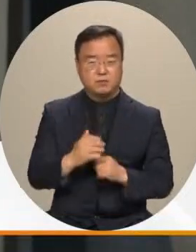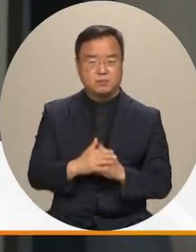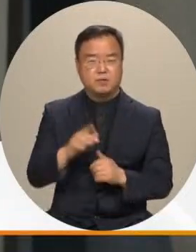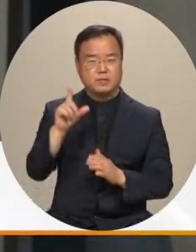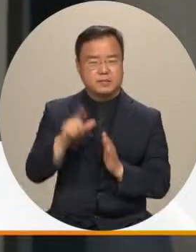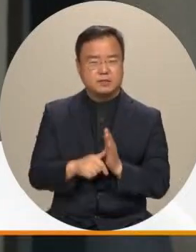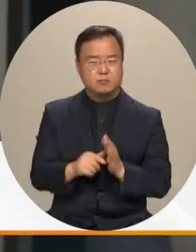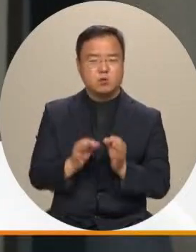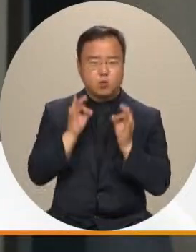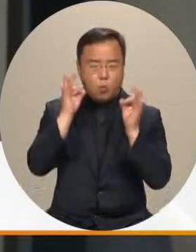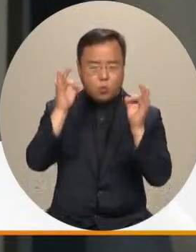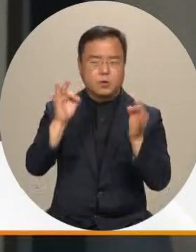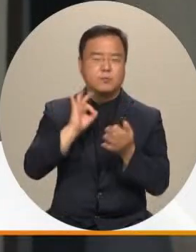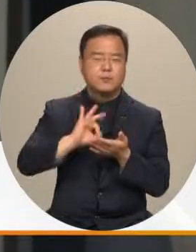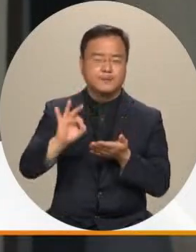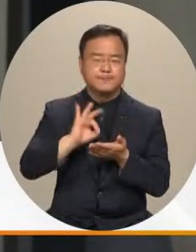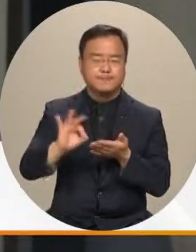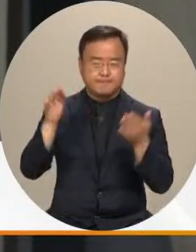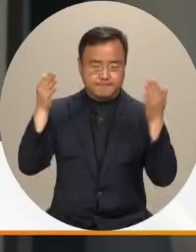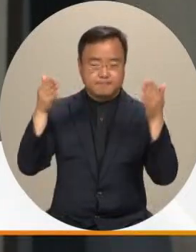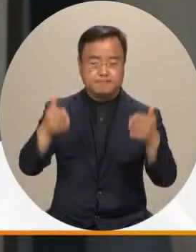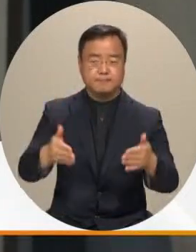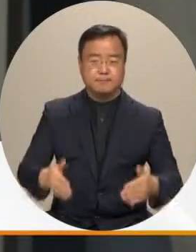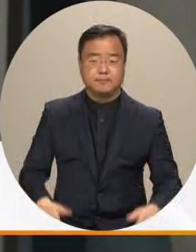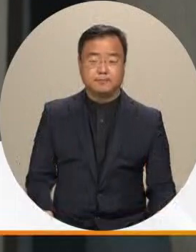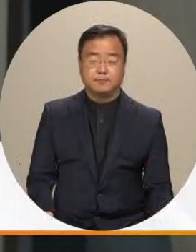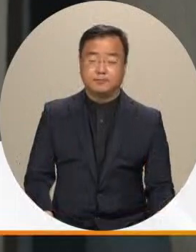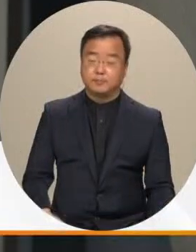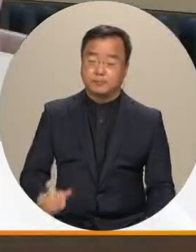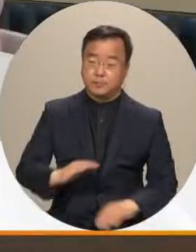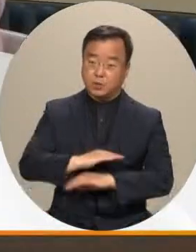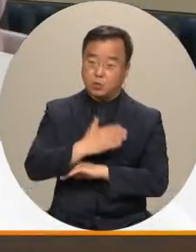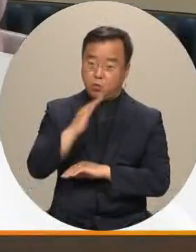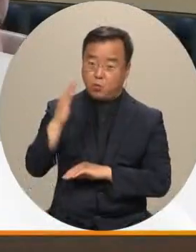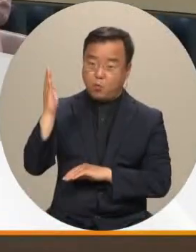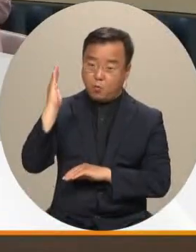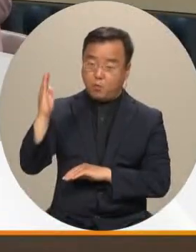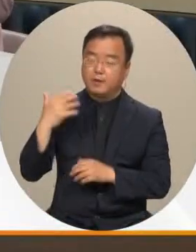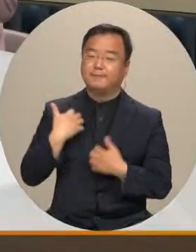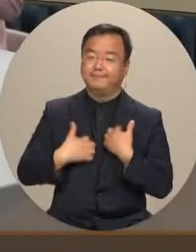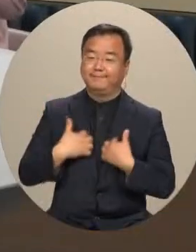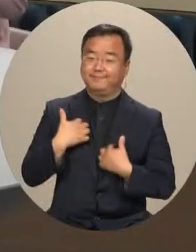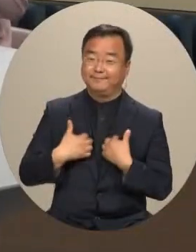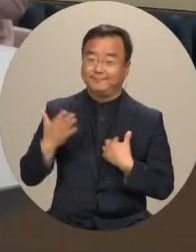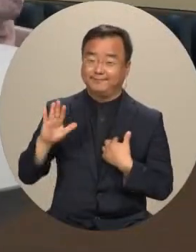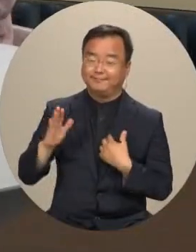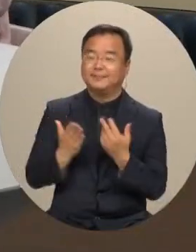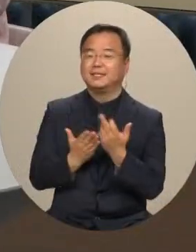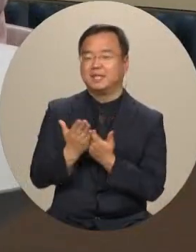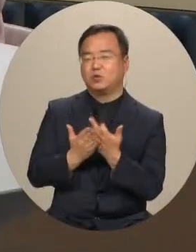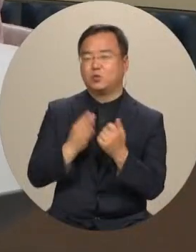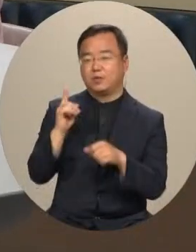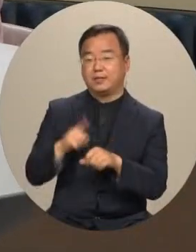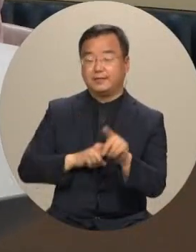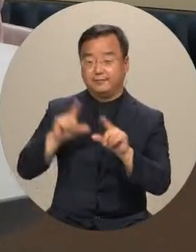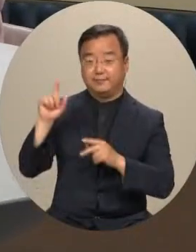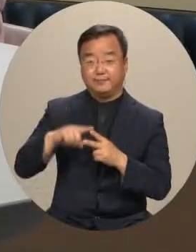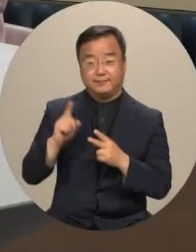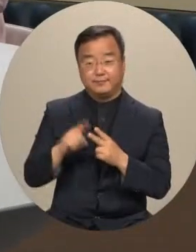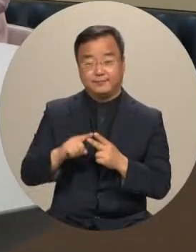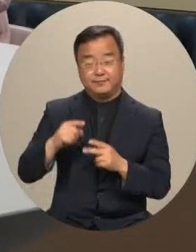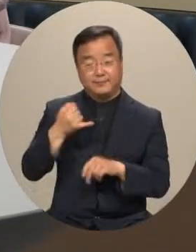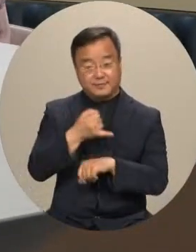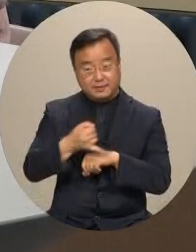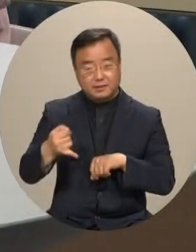시간과 노력을 기획했던 것 같습니다네 스토리도 재미있지만 어떤 제주의 자연 환경이라든지 하루방에